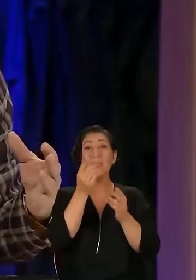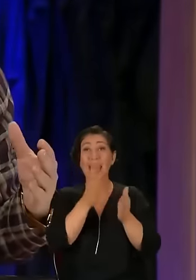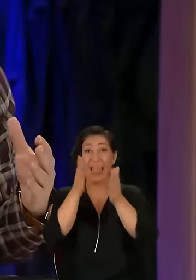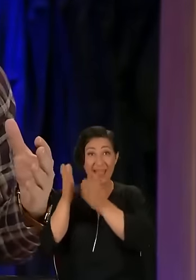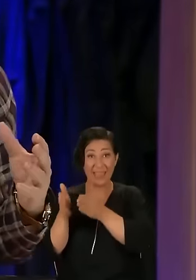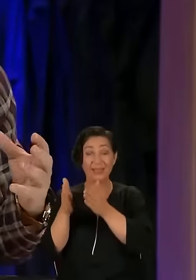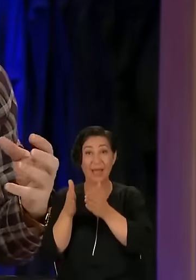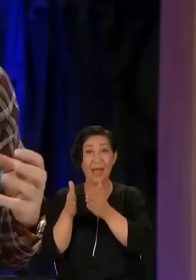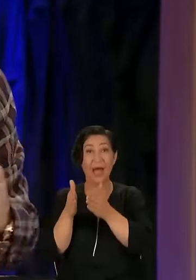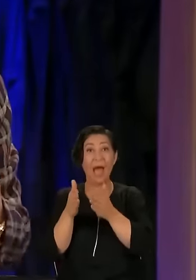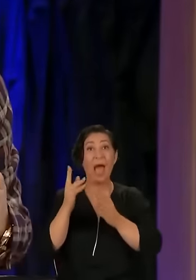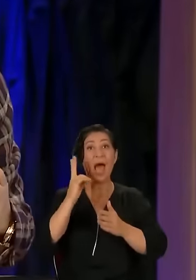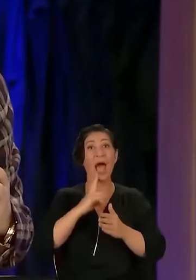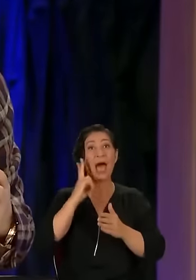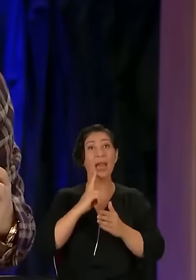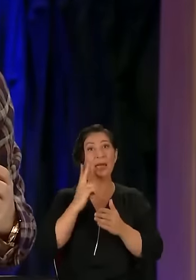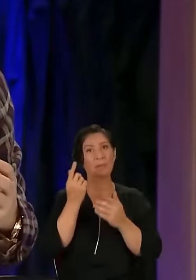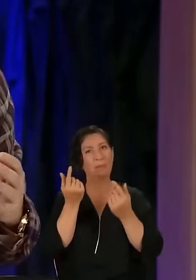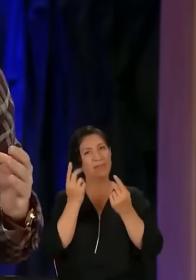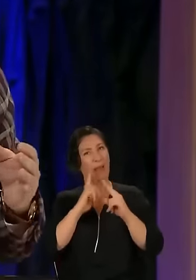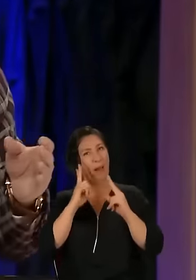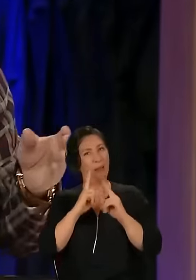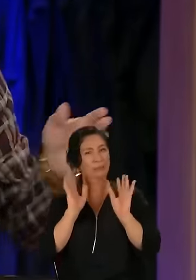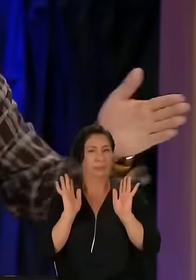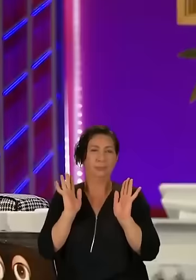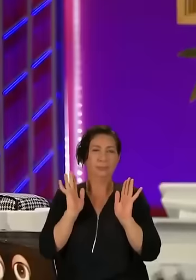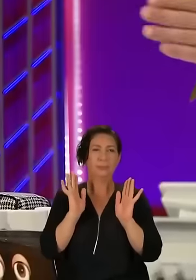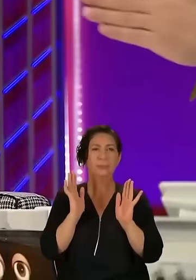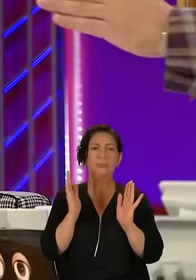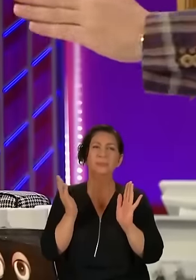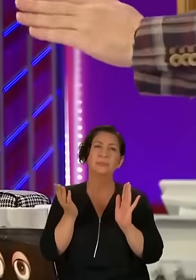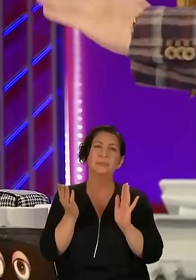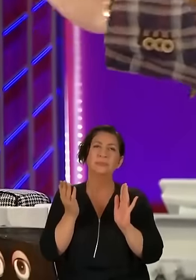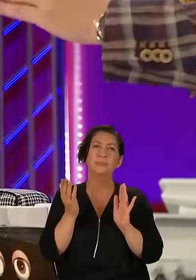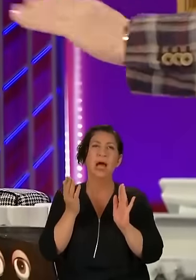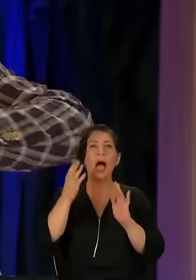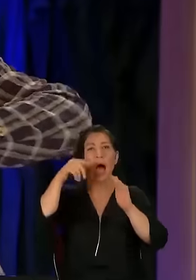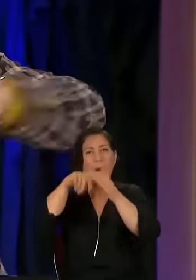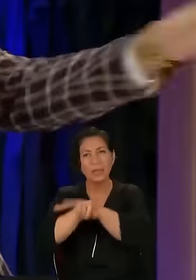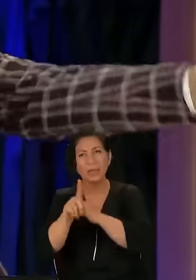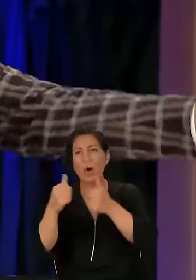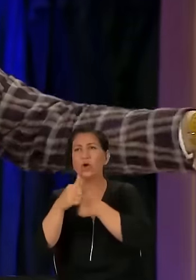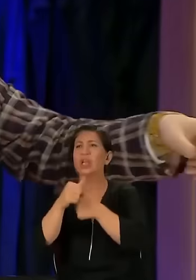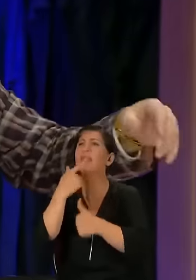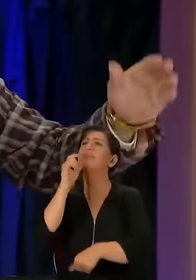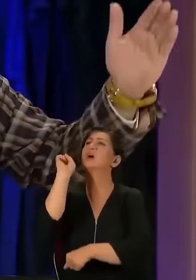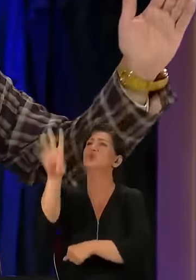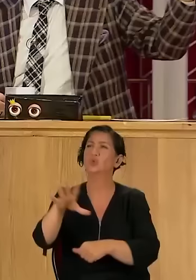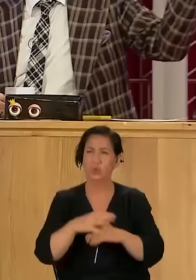da ahlaki bir tutumla işte aldatan kocaya laf